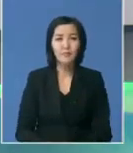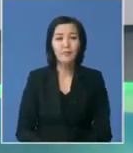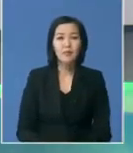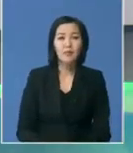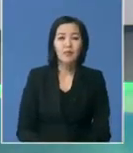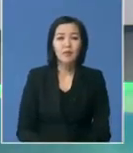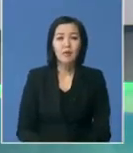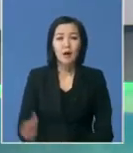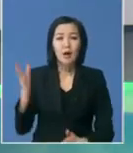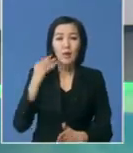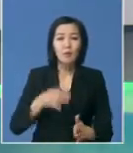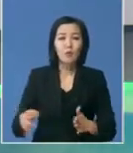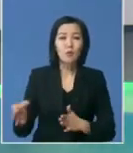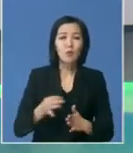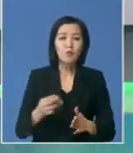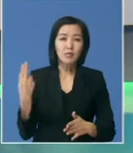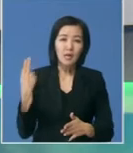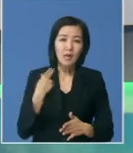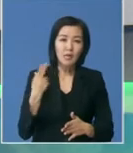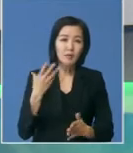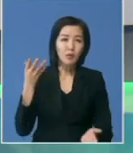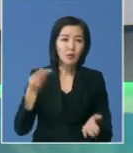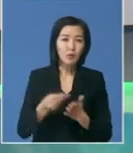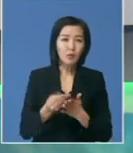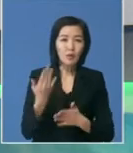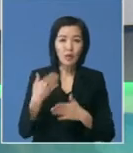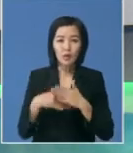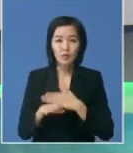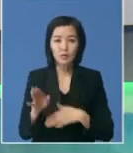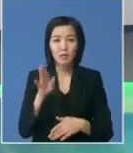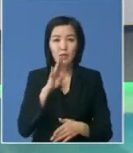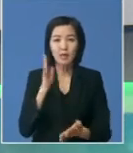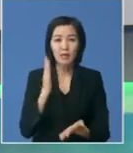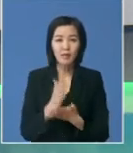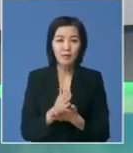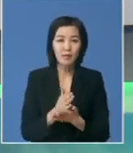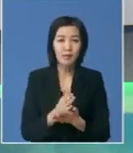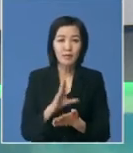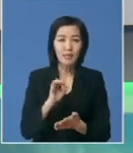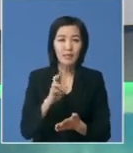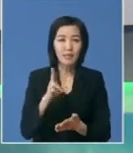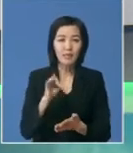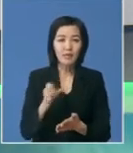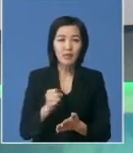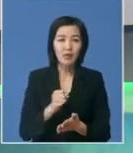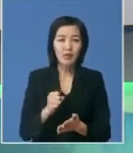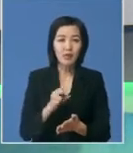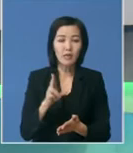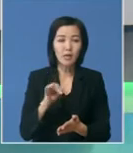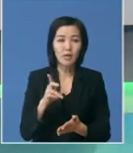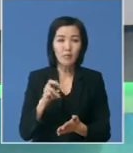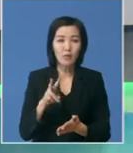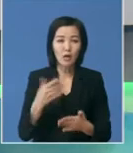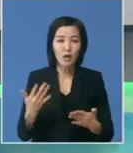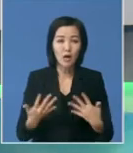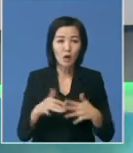Естімеген елде көп. Алматы облысында алимент төлемей жалтарып жүрген әйел адам анықталды. Ол Ескелді ауданына қарасты Қарабұлақ ауылының тұрғыны.